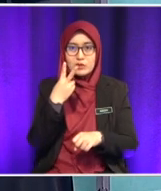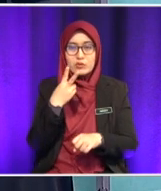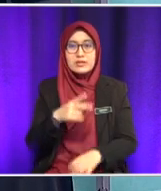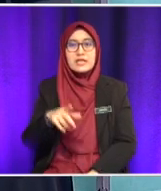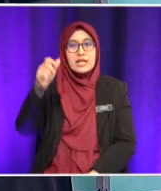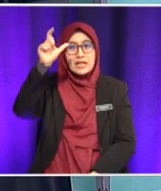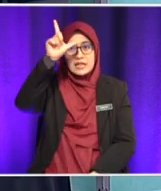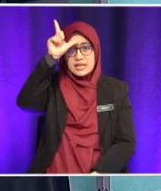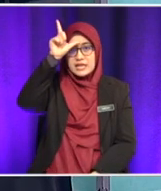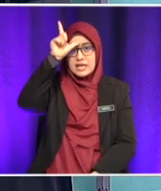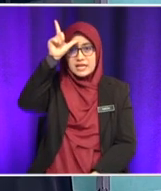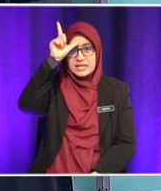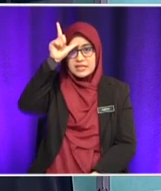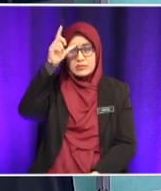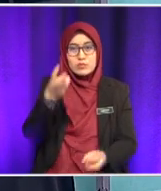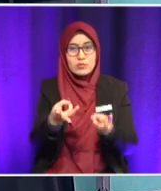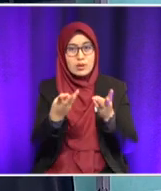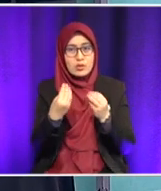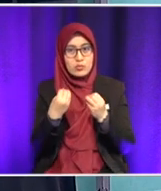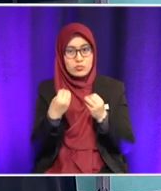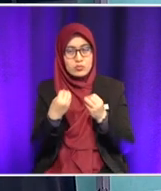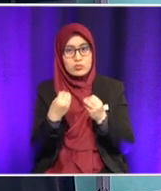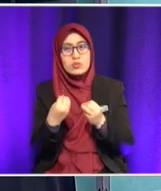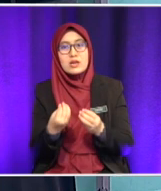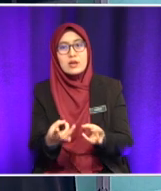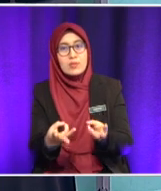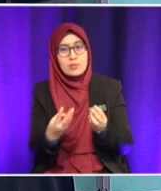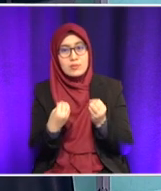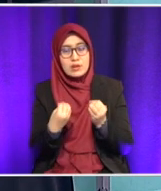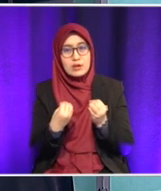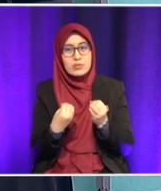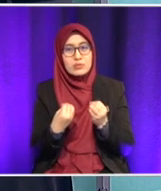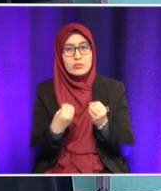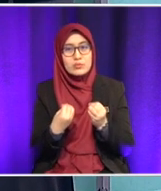perempuan tersebut pergi ke tempat